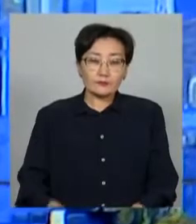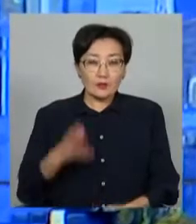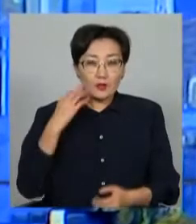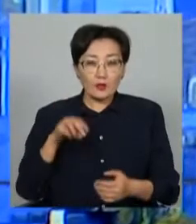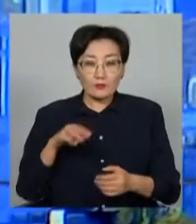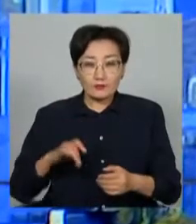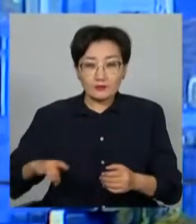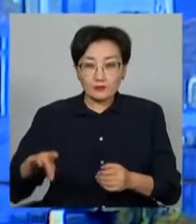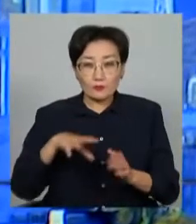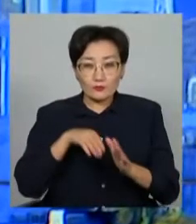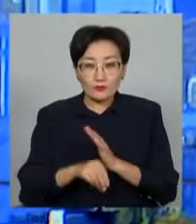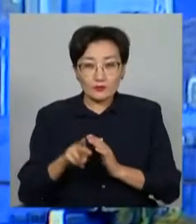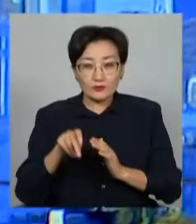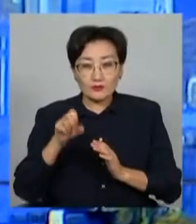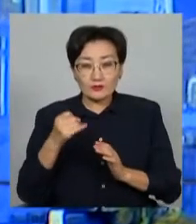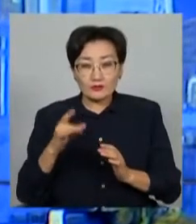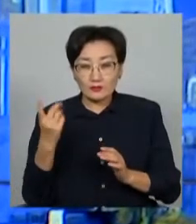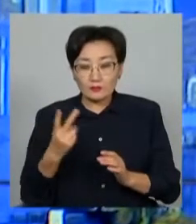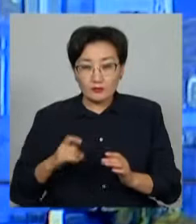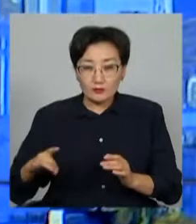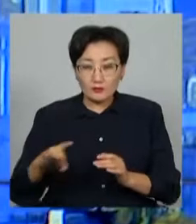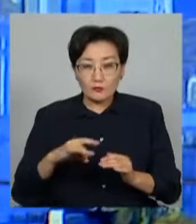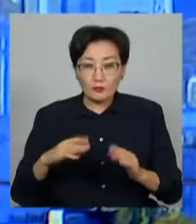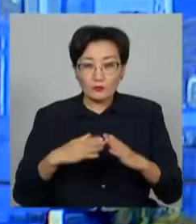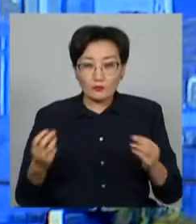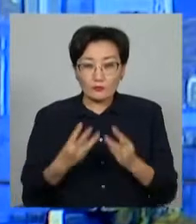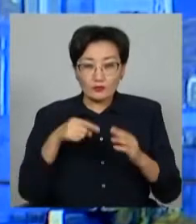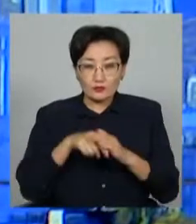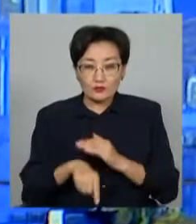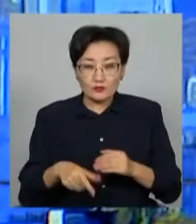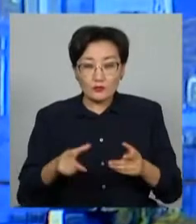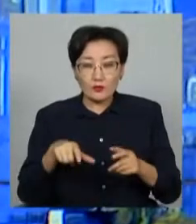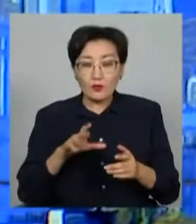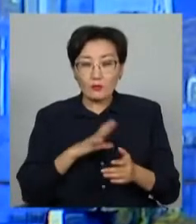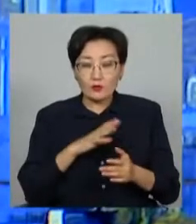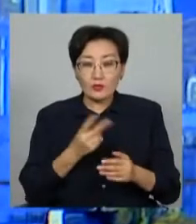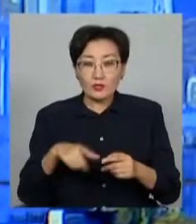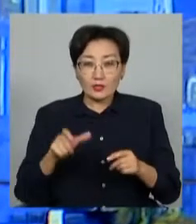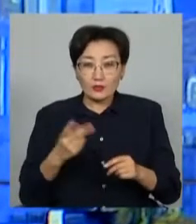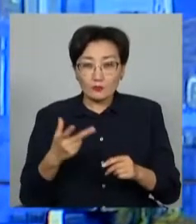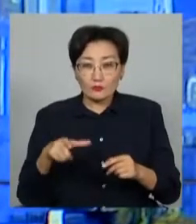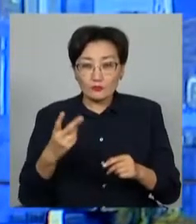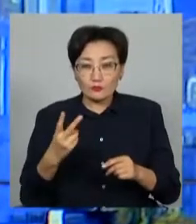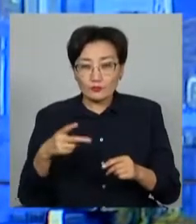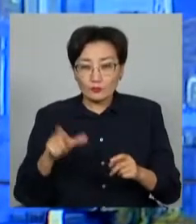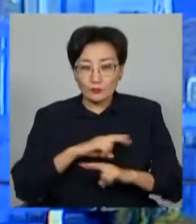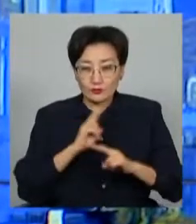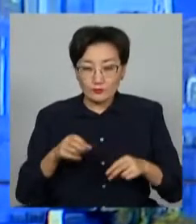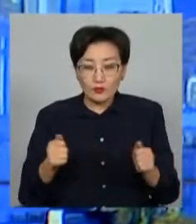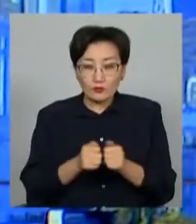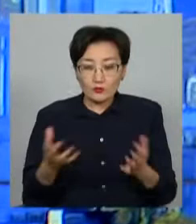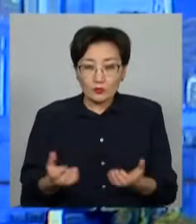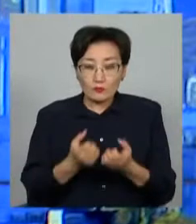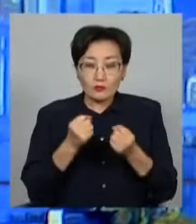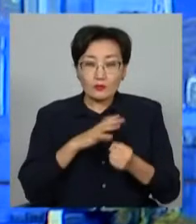Алматының Медеу ауданына қарасты Кеңсай 2 шағын ауданында үй өртеніп, іште болған 3 адамның екеуі мерт болды. Ал бір азаматшаны көршісі құтқарып